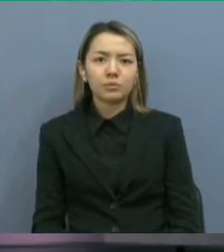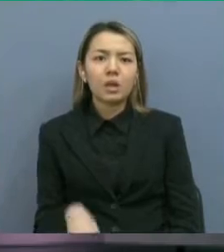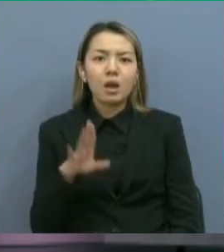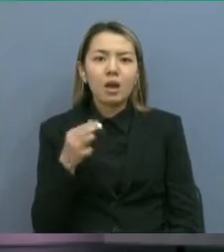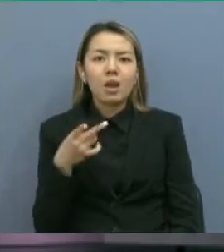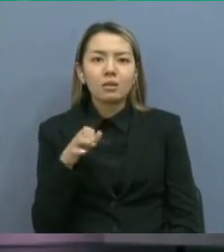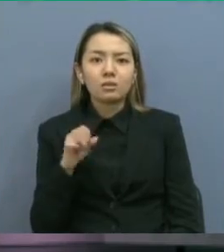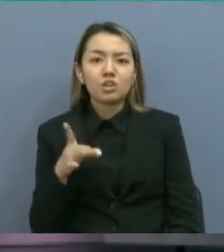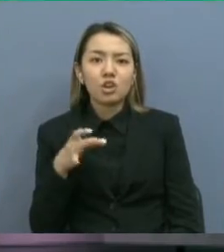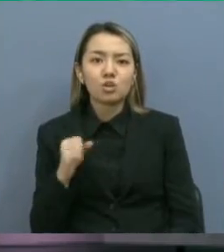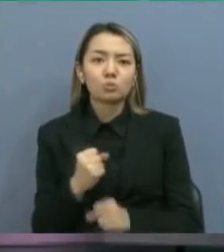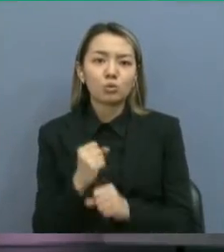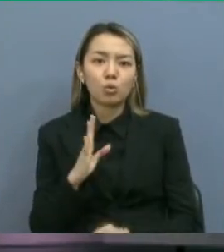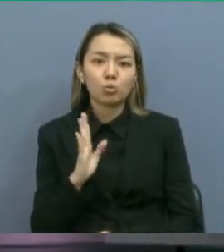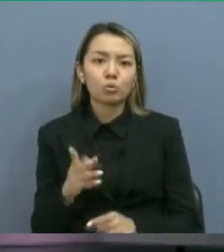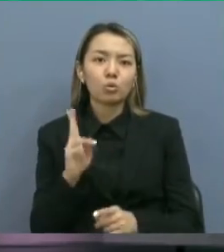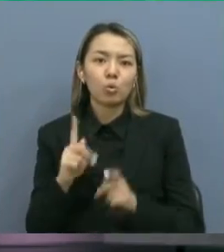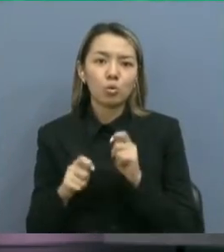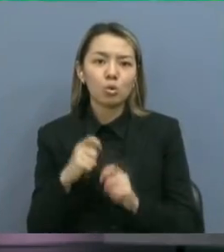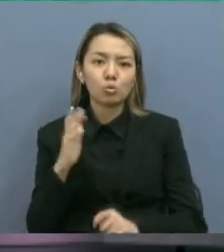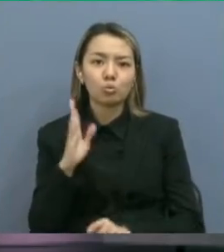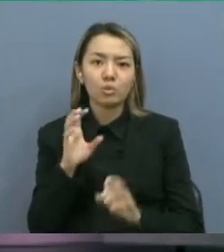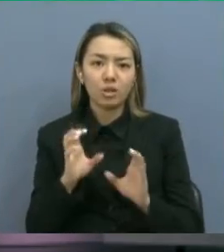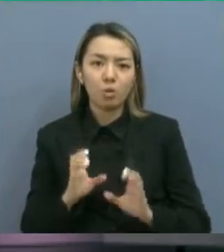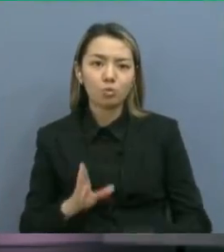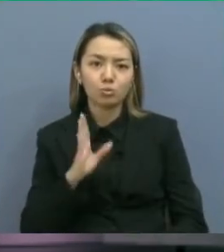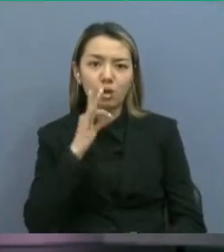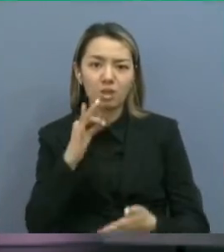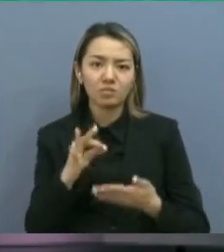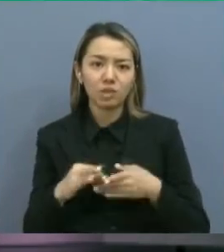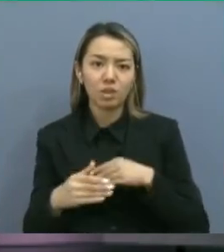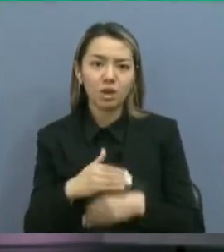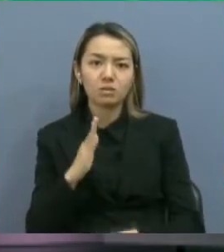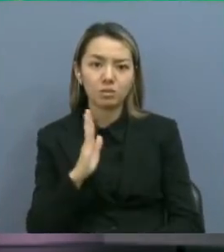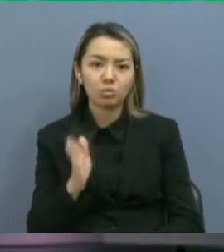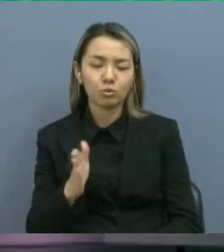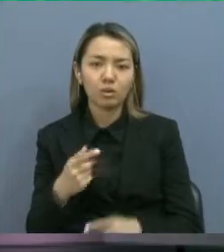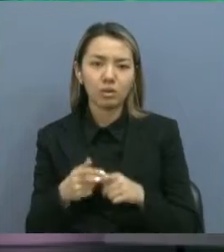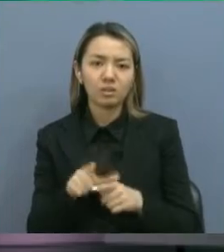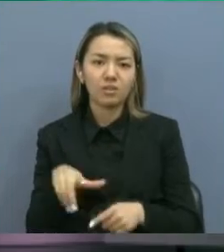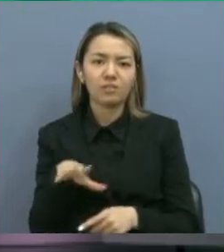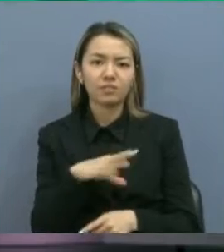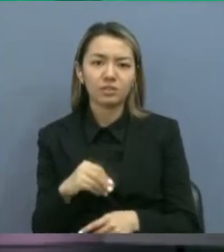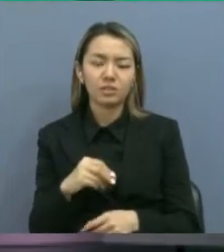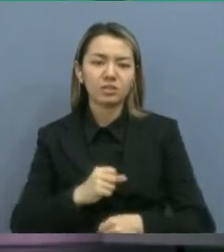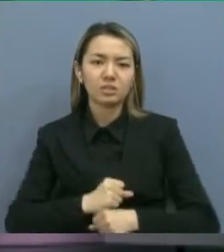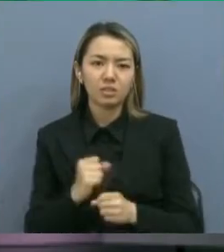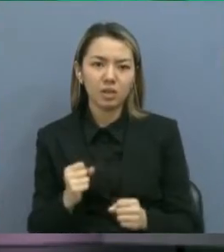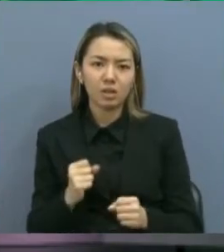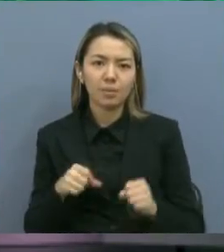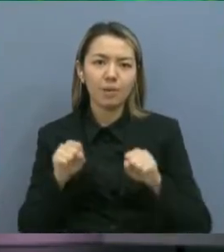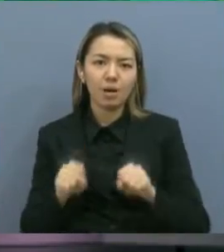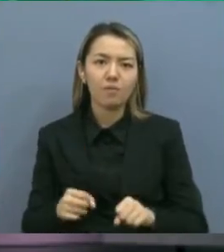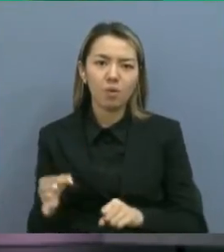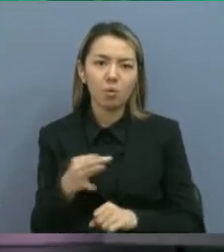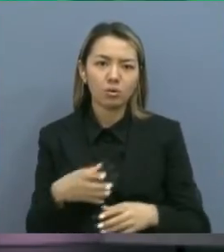Карантин режимінің талабы қатаң. Оны бұзған азаматтар заң бойынша жазаға тартылары анық. Алайда бұған жол бермес үшін құқық